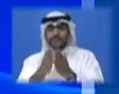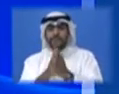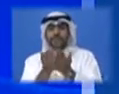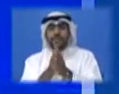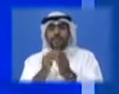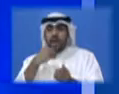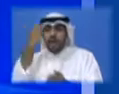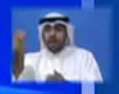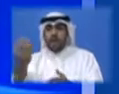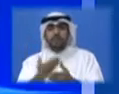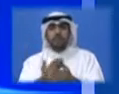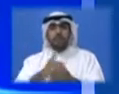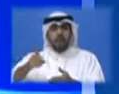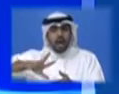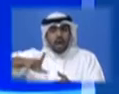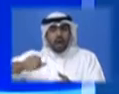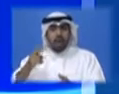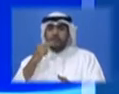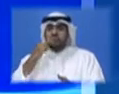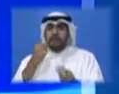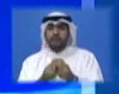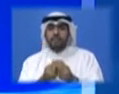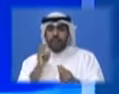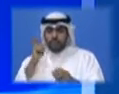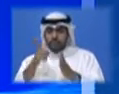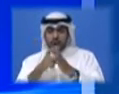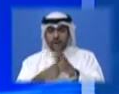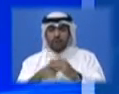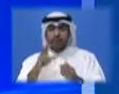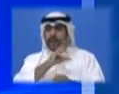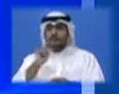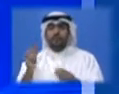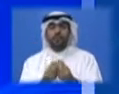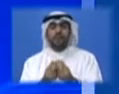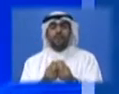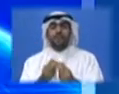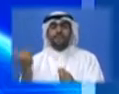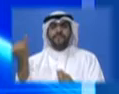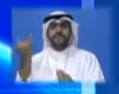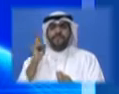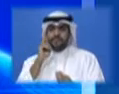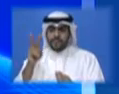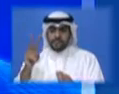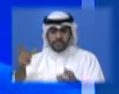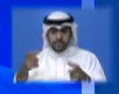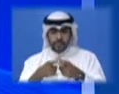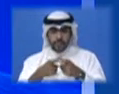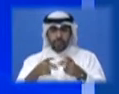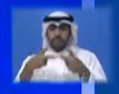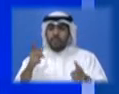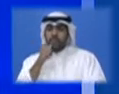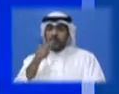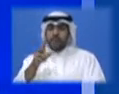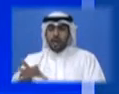الجنسية الكويتية ومدى انطباق أحكام القانون عليها، حيث قرر المجلس أولاً